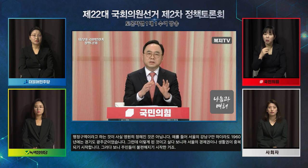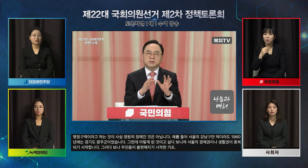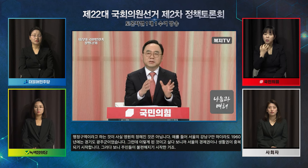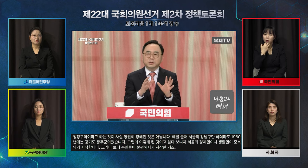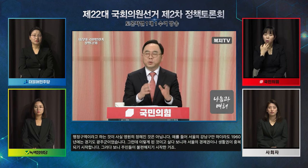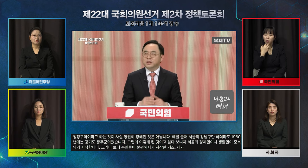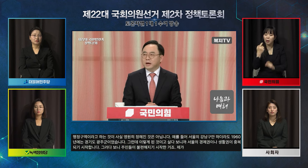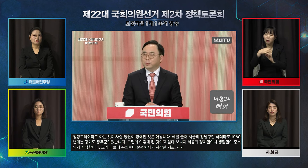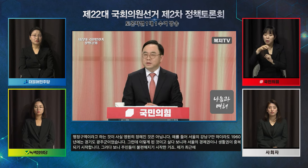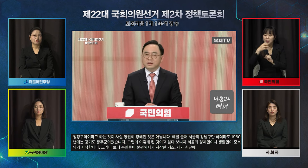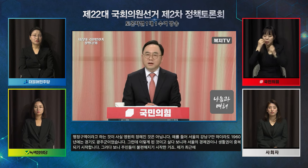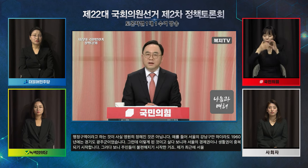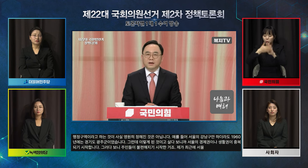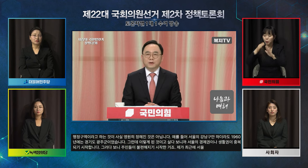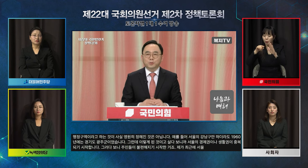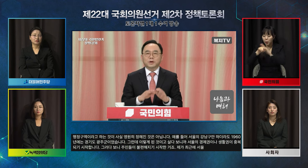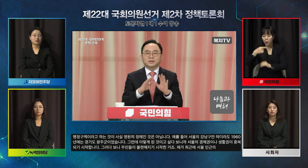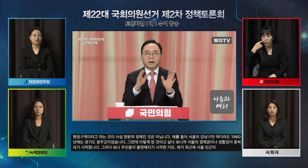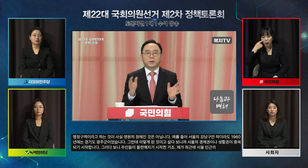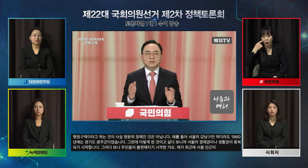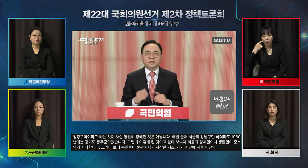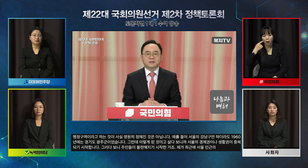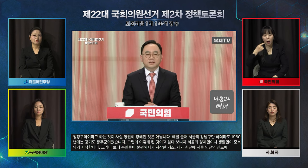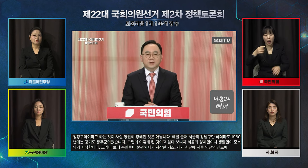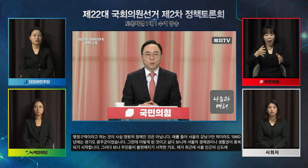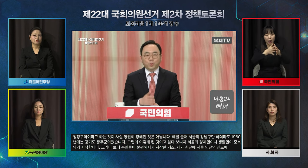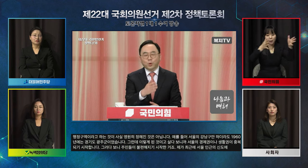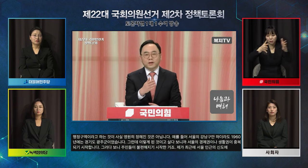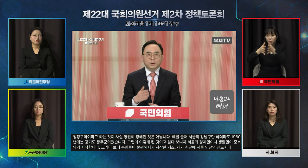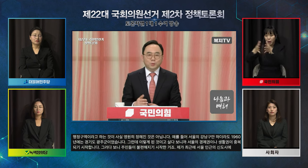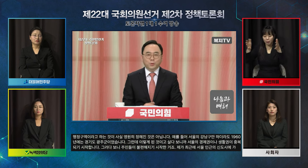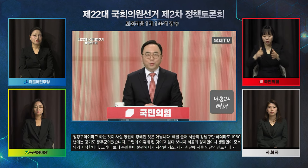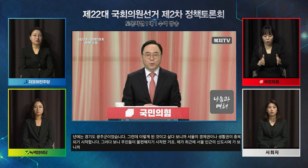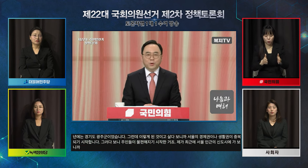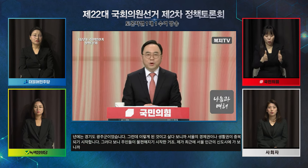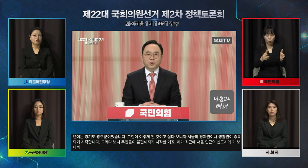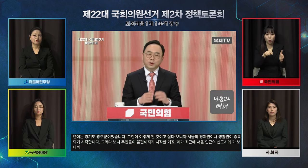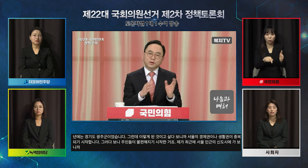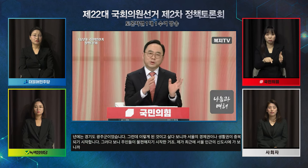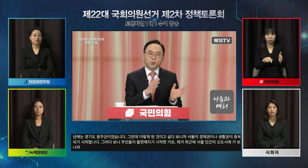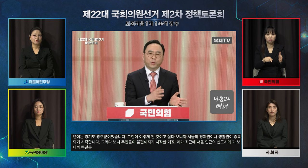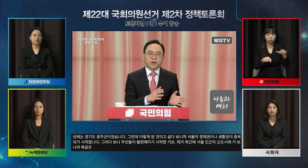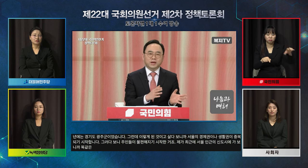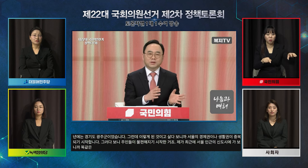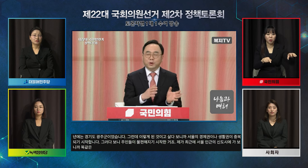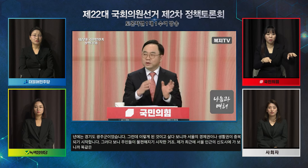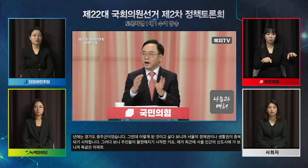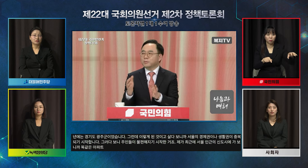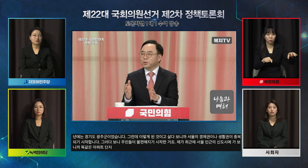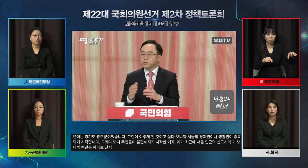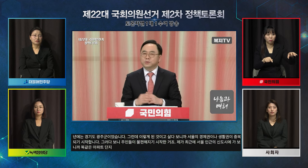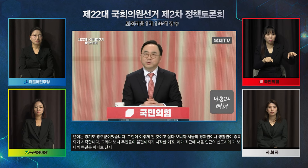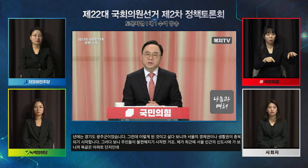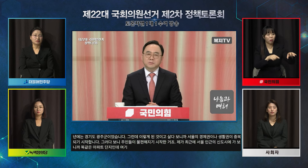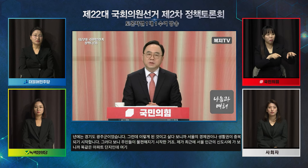신도시에 가보니까 똑같은 아파트 단지인데 도로 하나를 놓고 여기는 공이 저기는 다른 번호를 쓰고 있습니다.